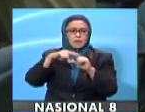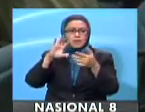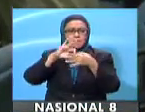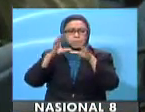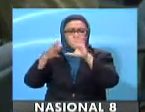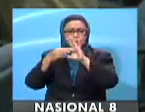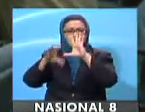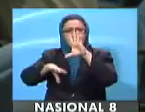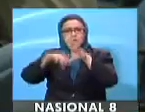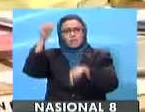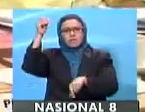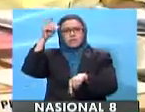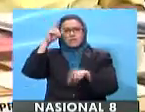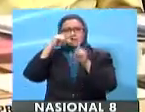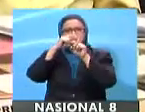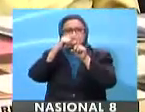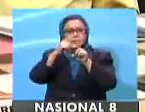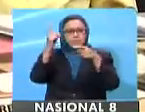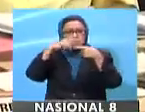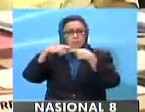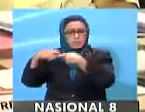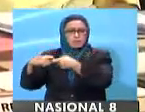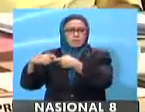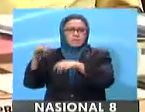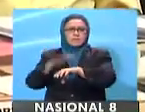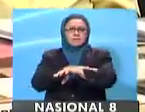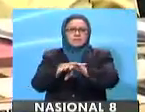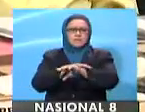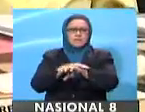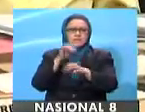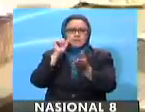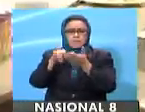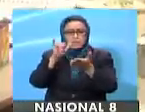berbaur perkauman. Surat penggantungan bertarikh 18 Ogos dihantar OCA, diterima MOM semalam.